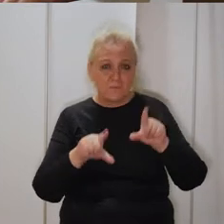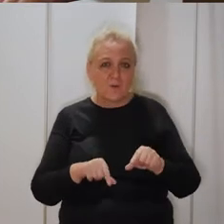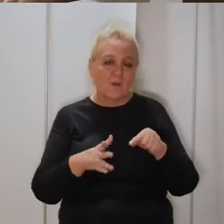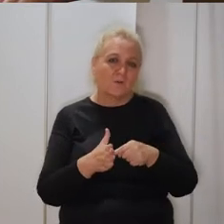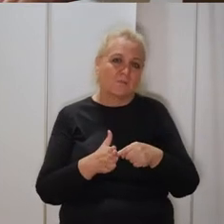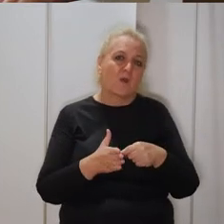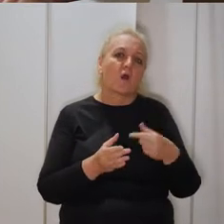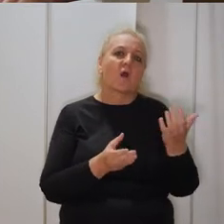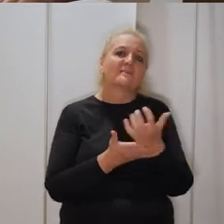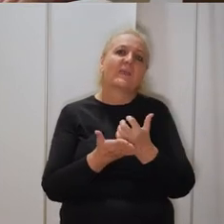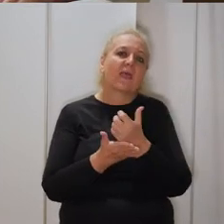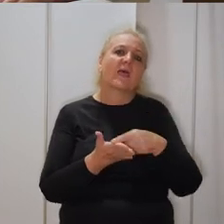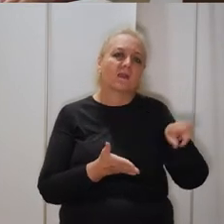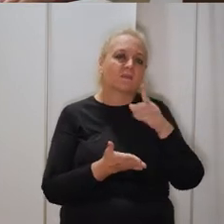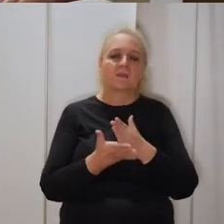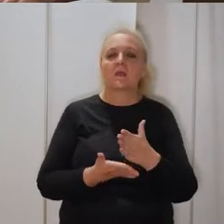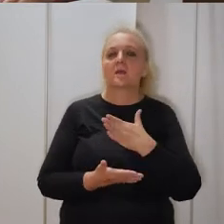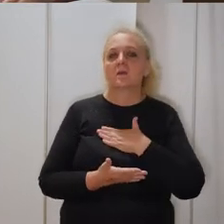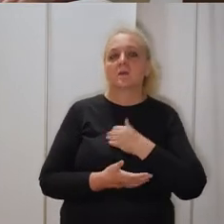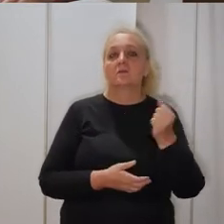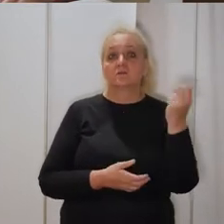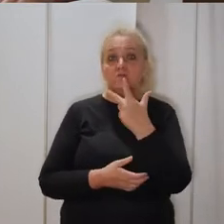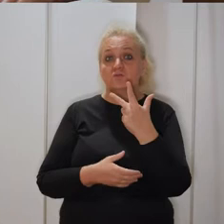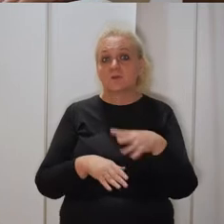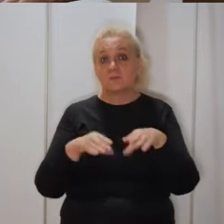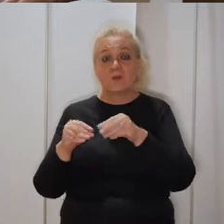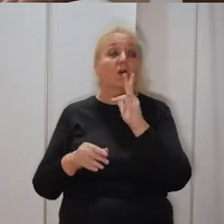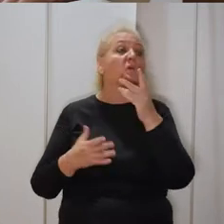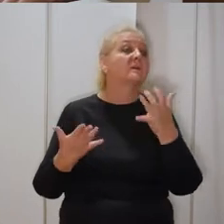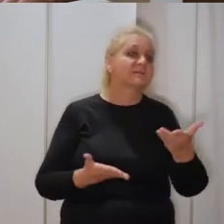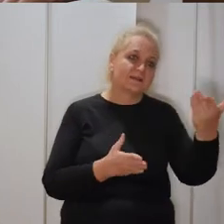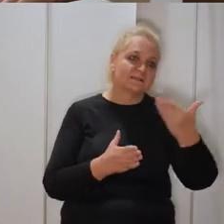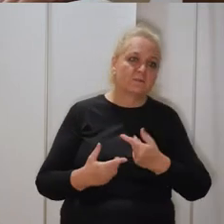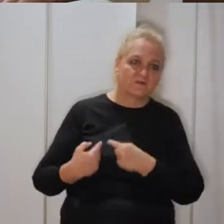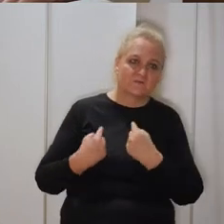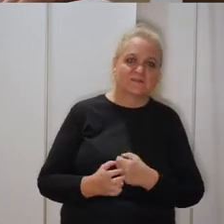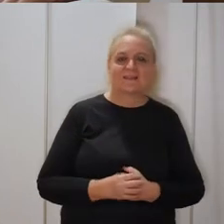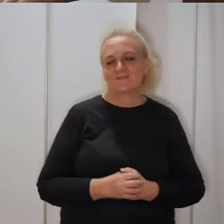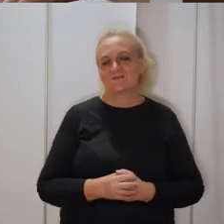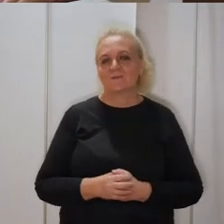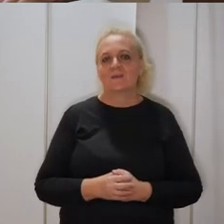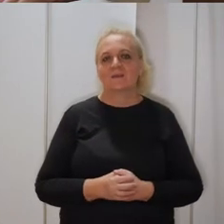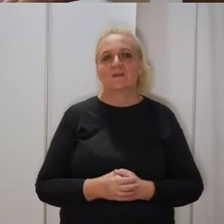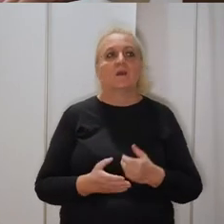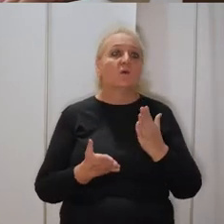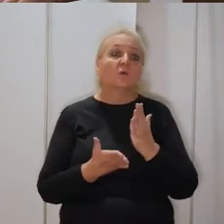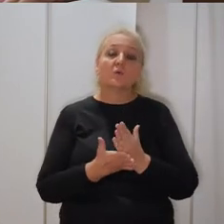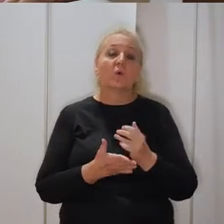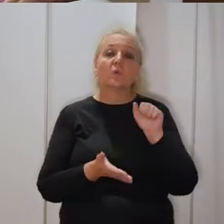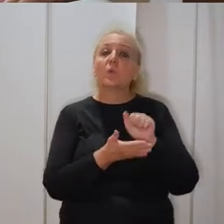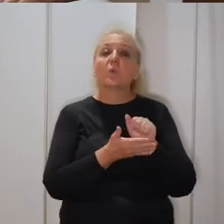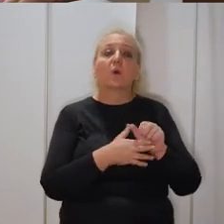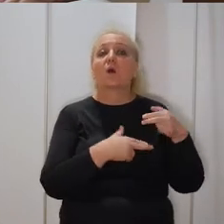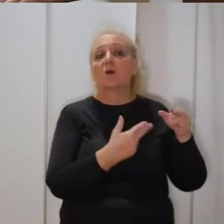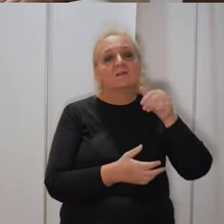kolekcjonerskie. Mam jeszcze 3 z uciętymi numerami, jeżeli ktoś by chciał, zapraszam bardzo serdecznie. Już nie mogę ich oddać do drukarni, no bo nie